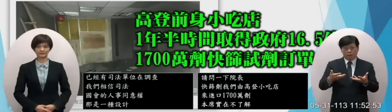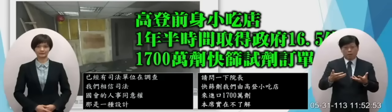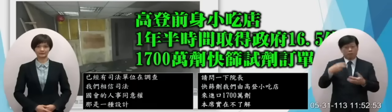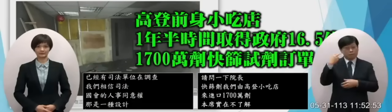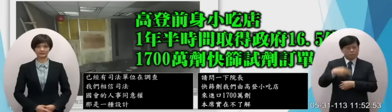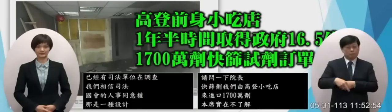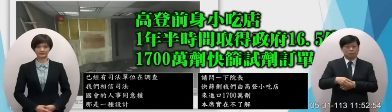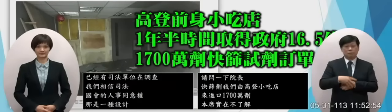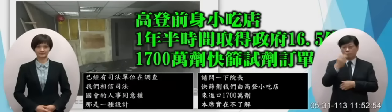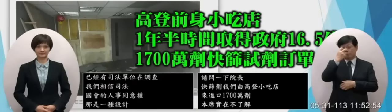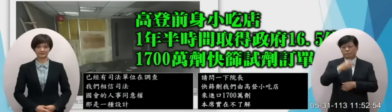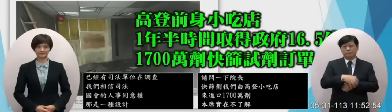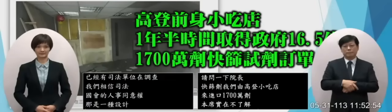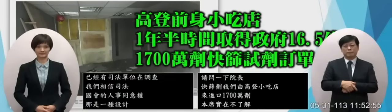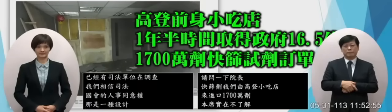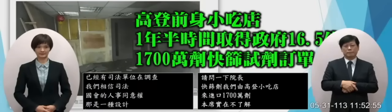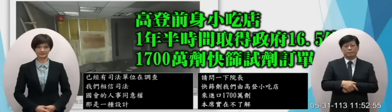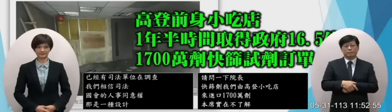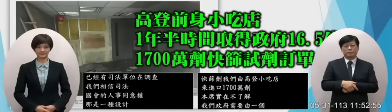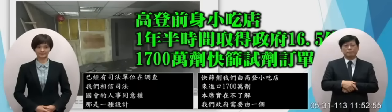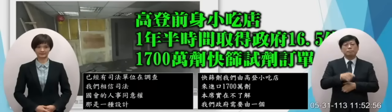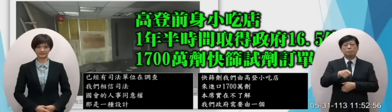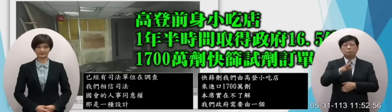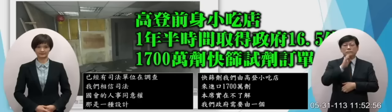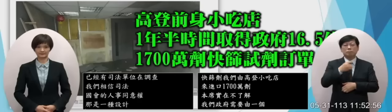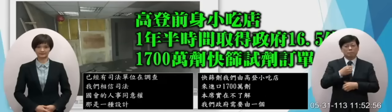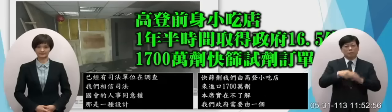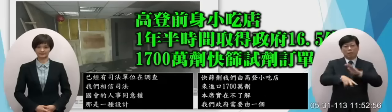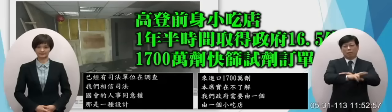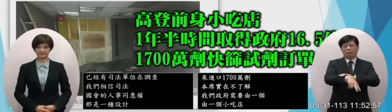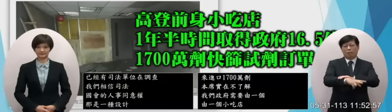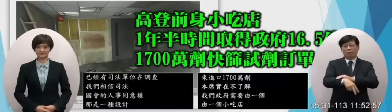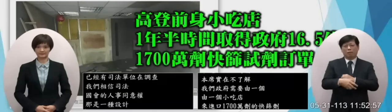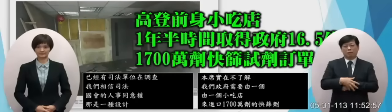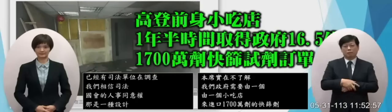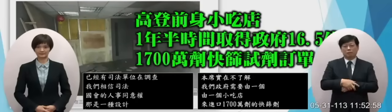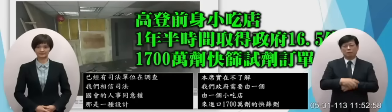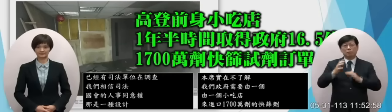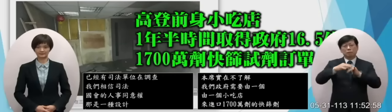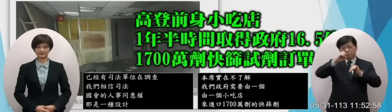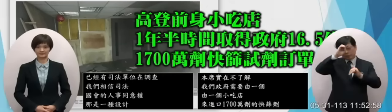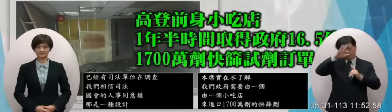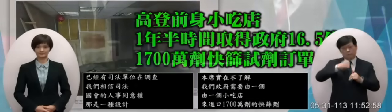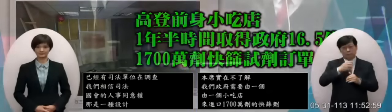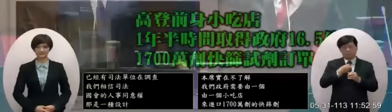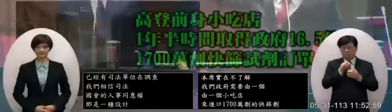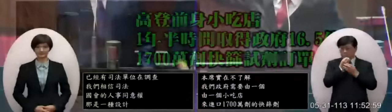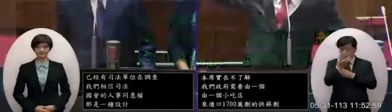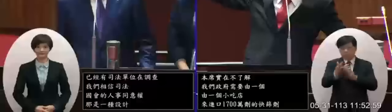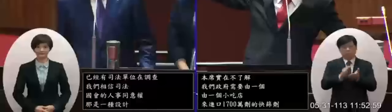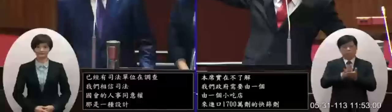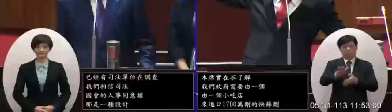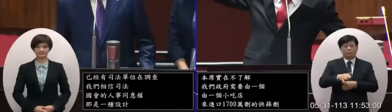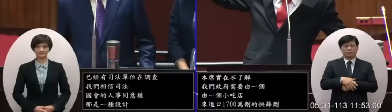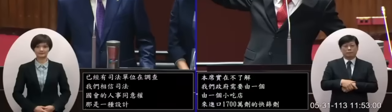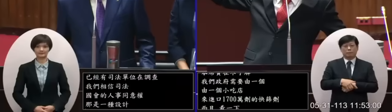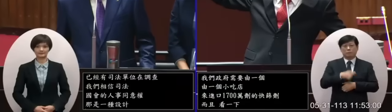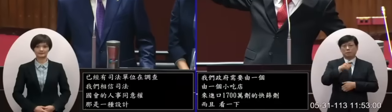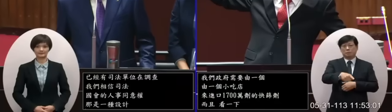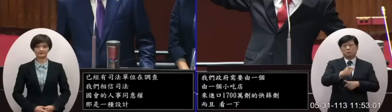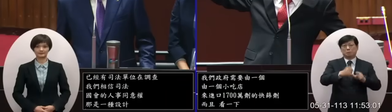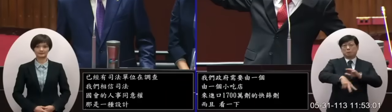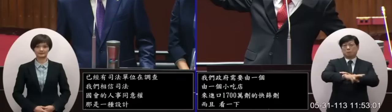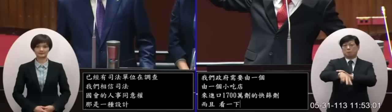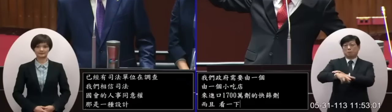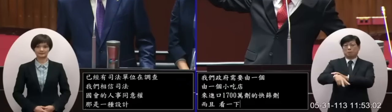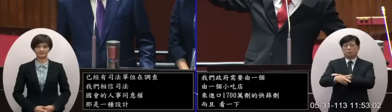呢，看一下，这个叫人去楼空啊，被国民党爆发本案以后，人去